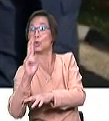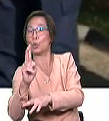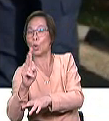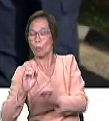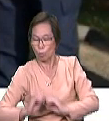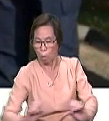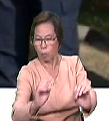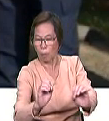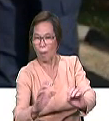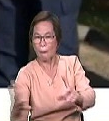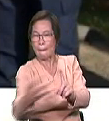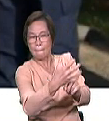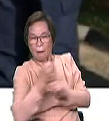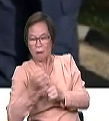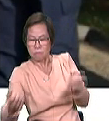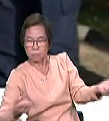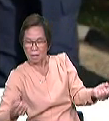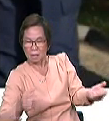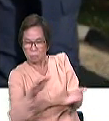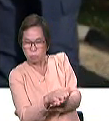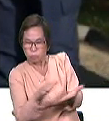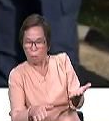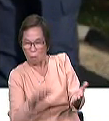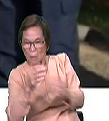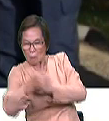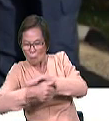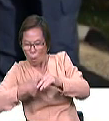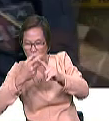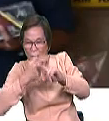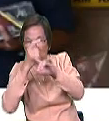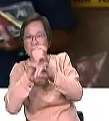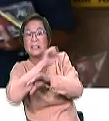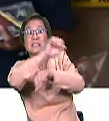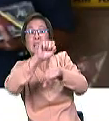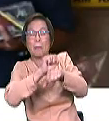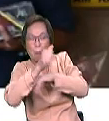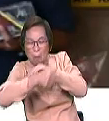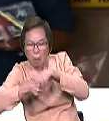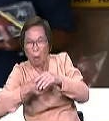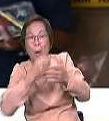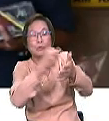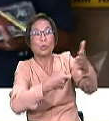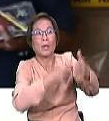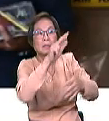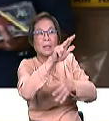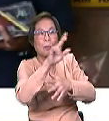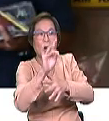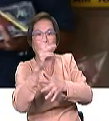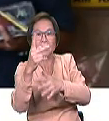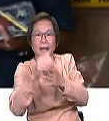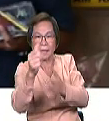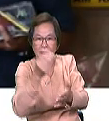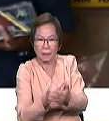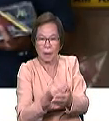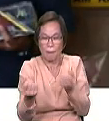operasi merampas sebuah kendaraan crown dipercayai diseruduk dari Singapura melibatkan Cukai 38000 Ringgit